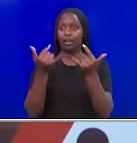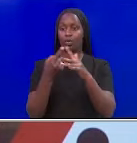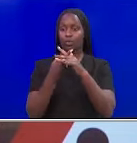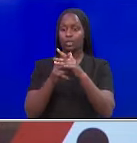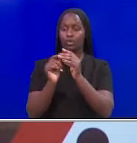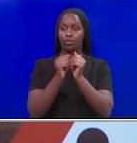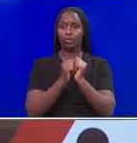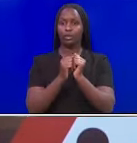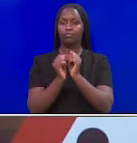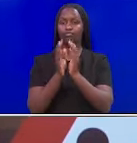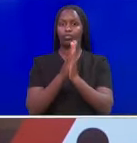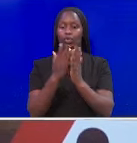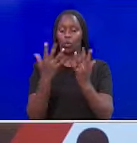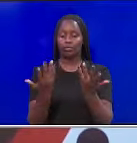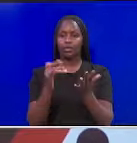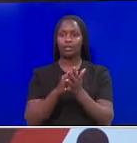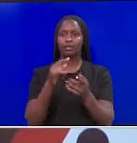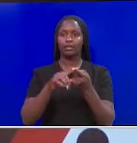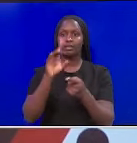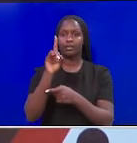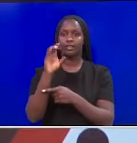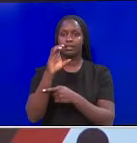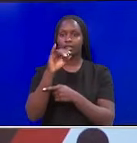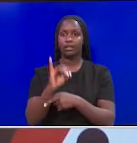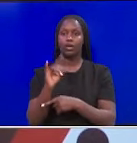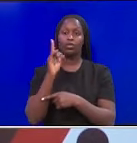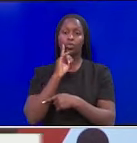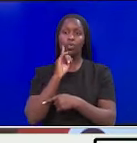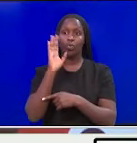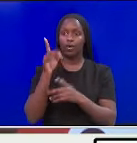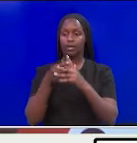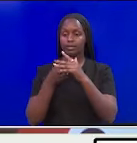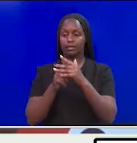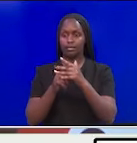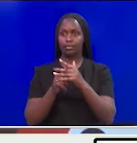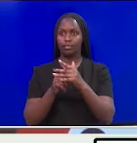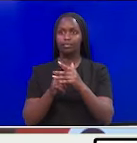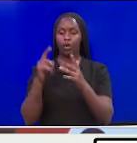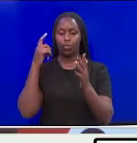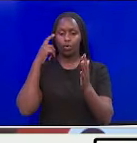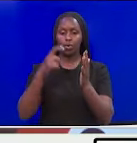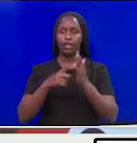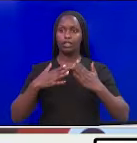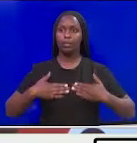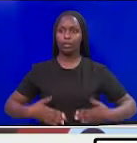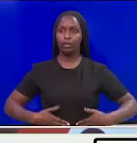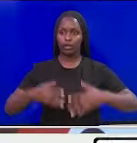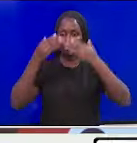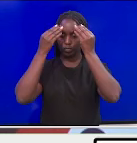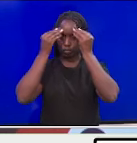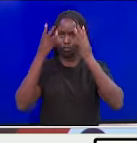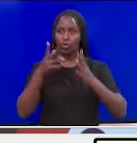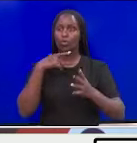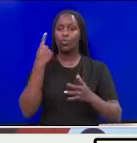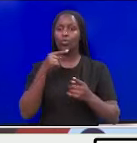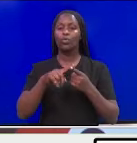taarifa kuwa idara ya upelelezi wa jinai DCI hapo kesho itaanza shughuli ya kutambua miili ya wanafunzi walioangamia katika bweni la